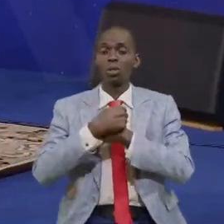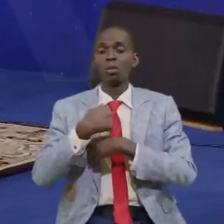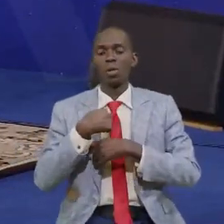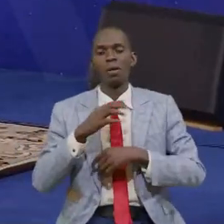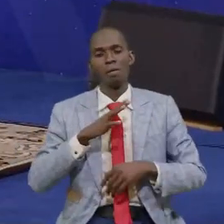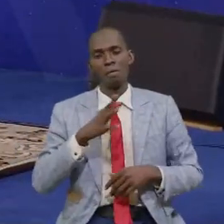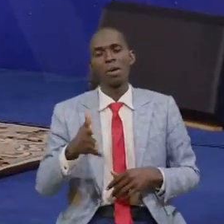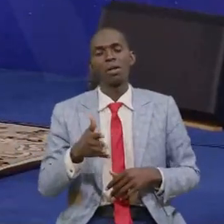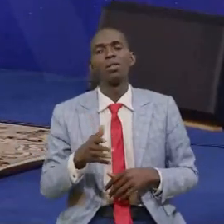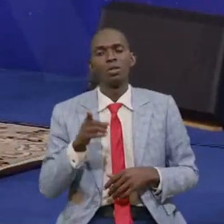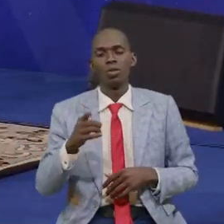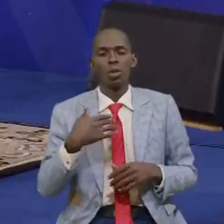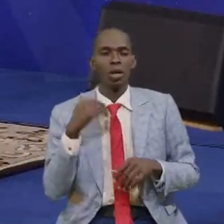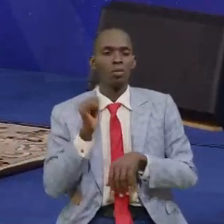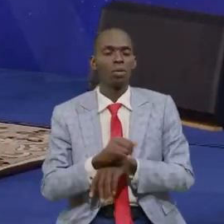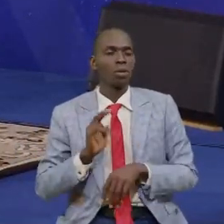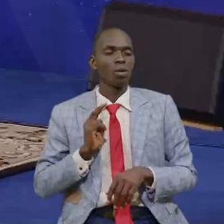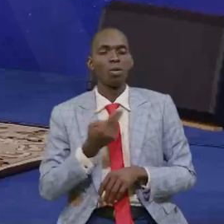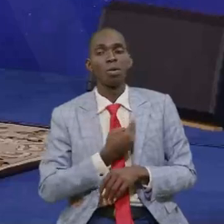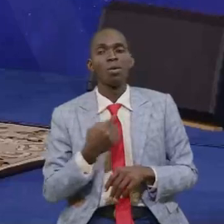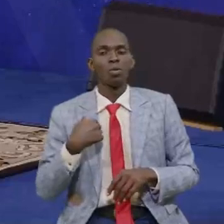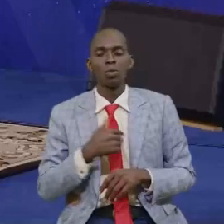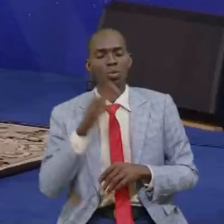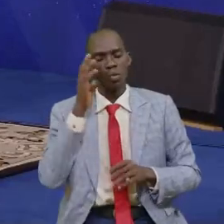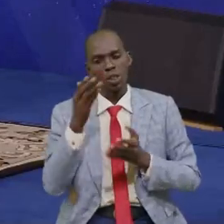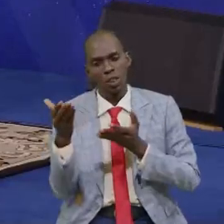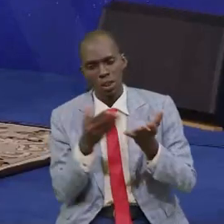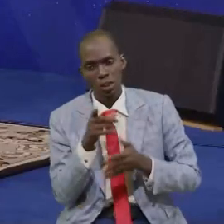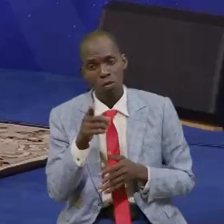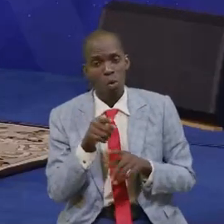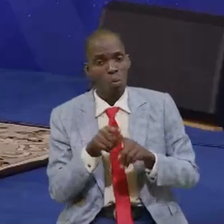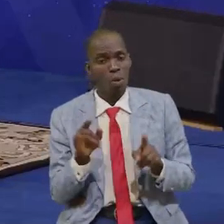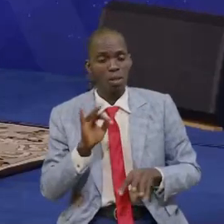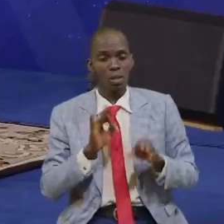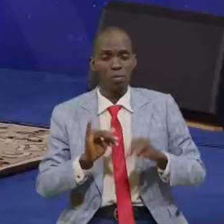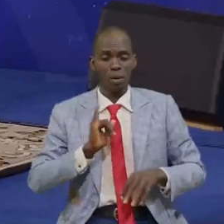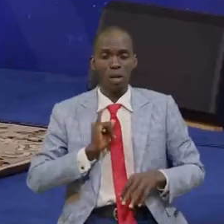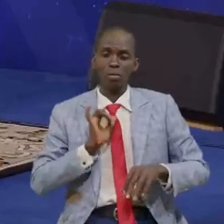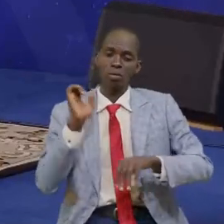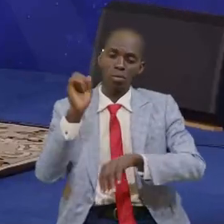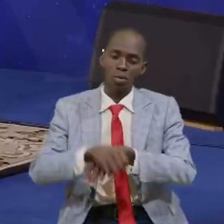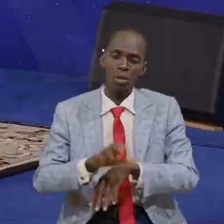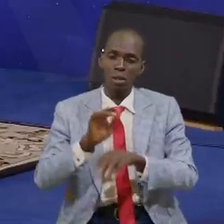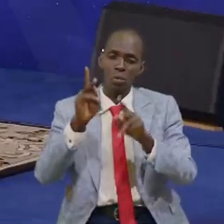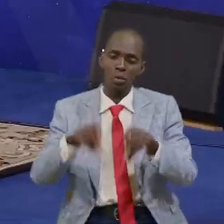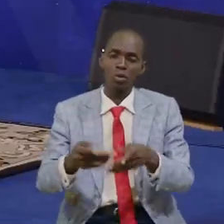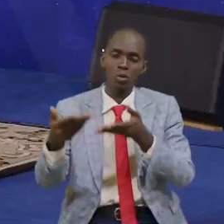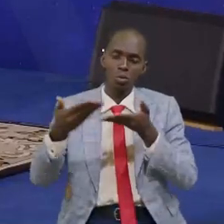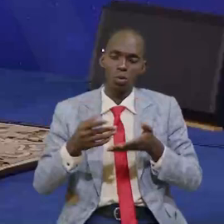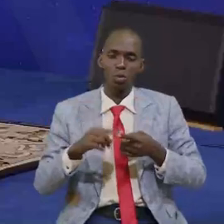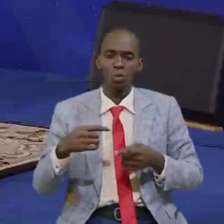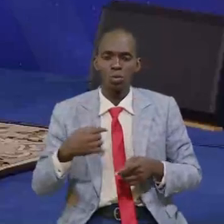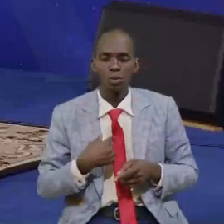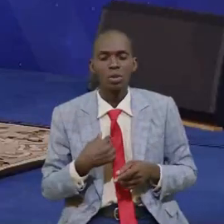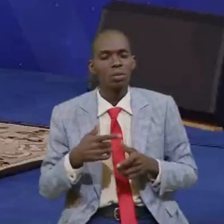alors vous allez nous vaincre. Nous serons vos serviteurs, esclaves. Mais si j'arrive à le vaincre, et